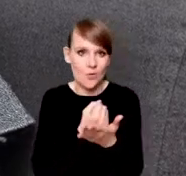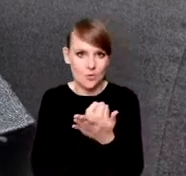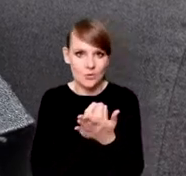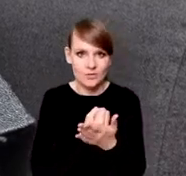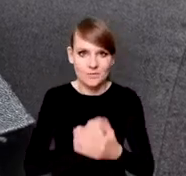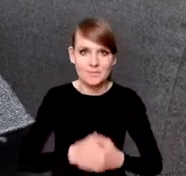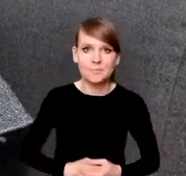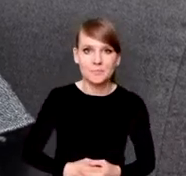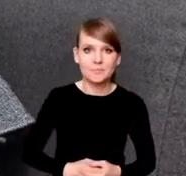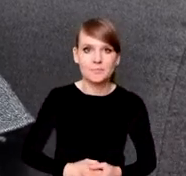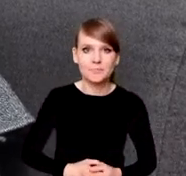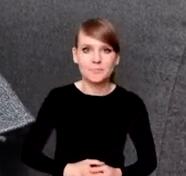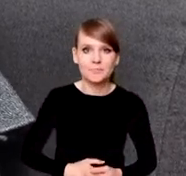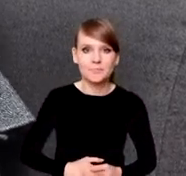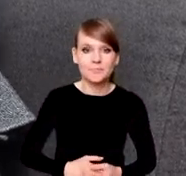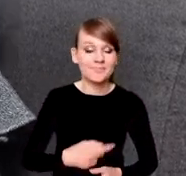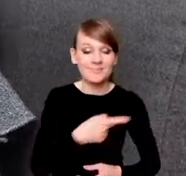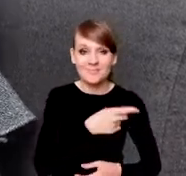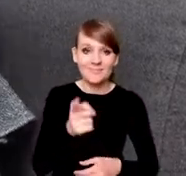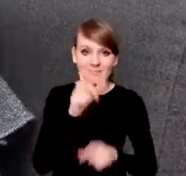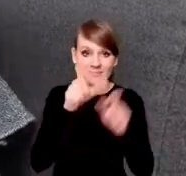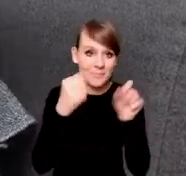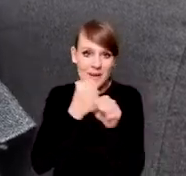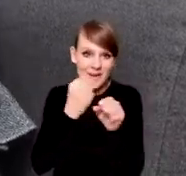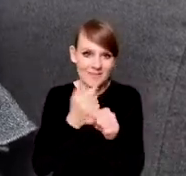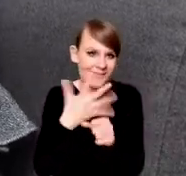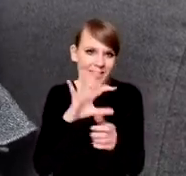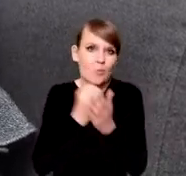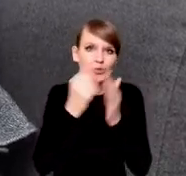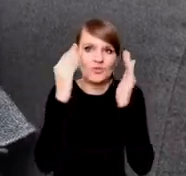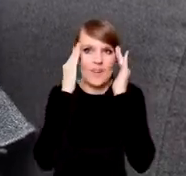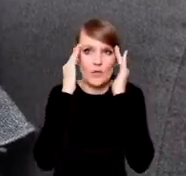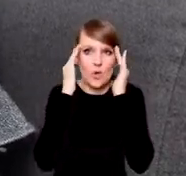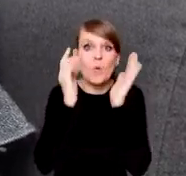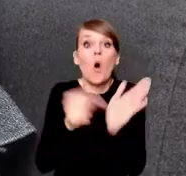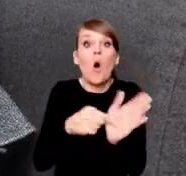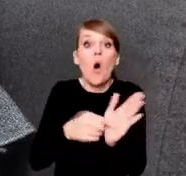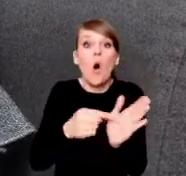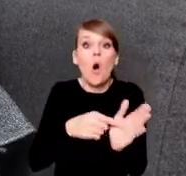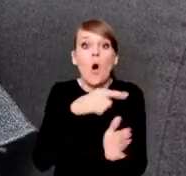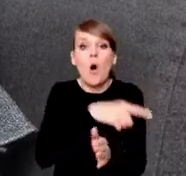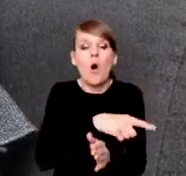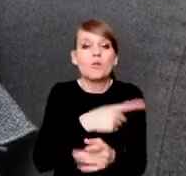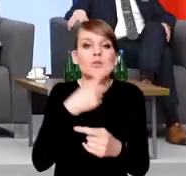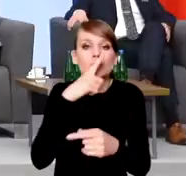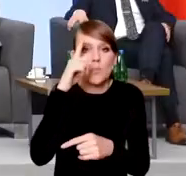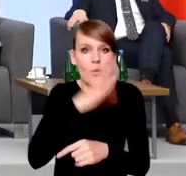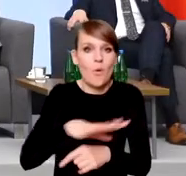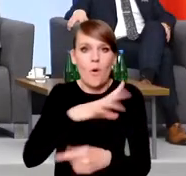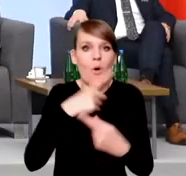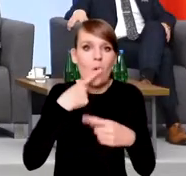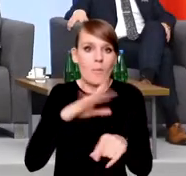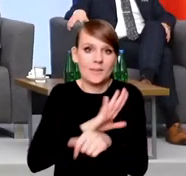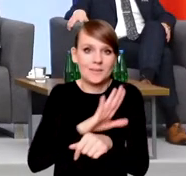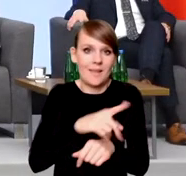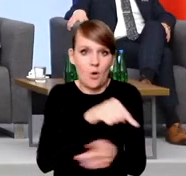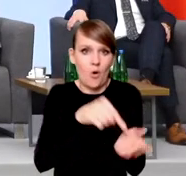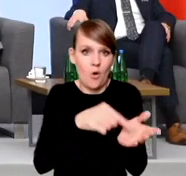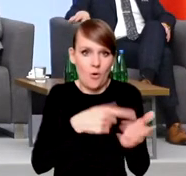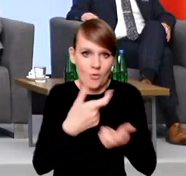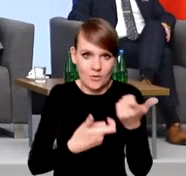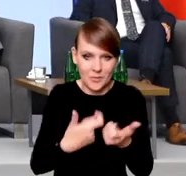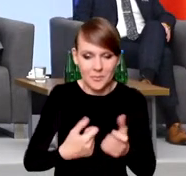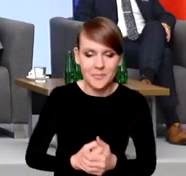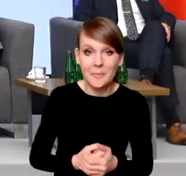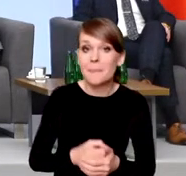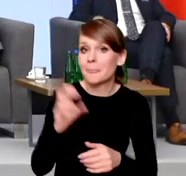muszą mieć ci pracownicy świadomości, że oni realizują deklarację społecznej odpowiedzialności uczelni. Tak, ja się